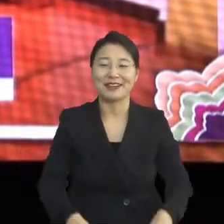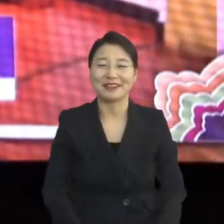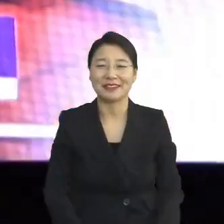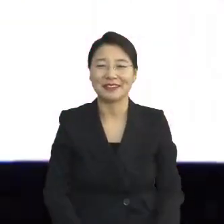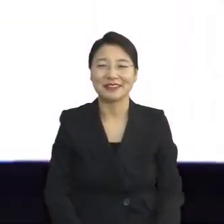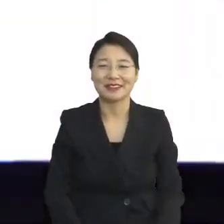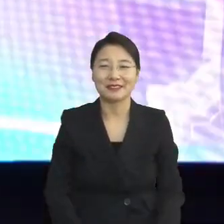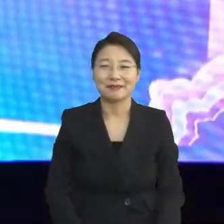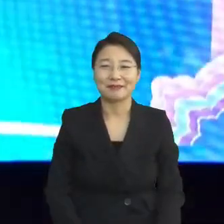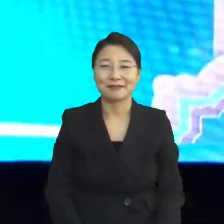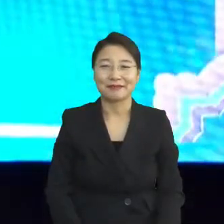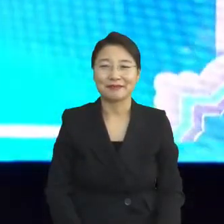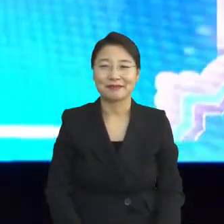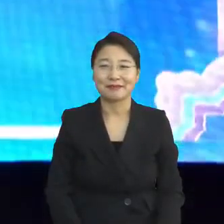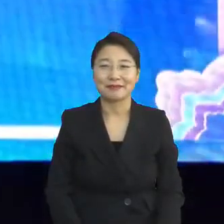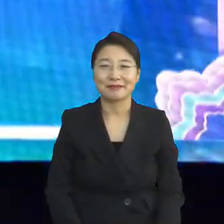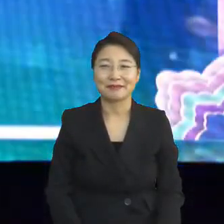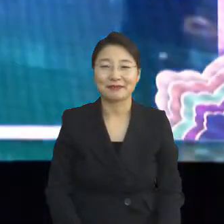기원하겠습니다.